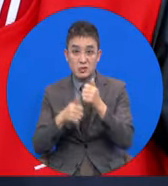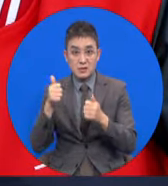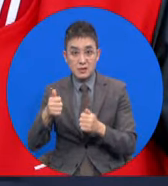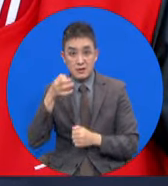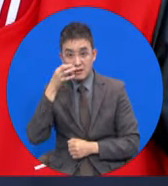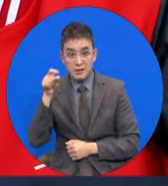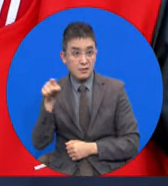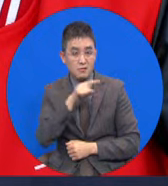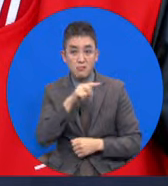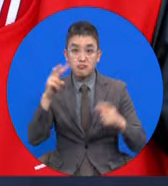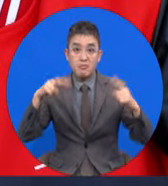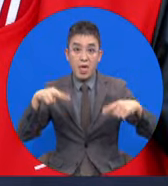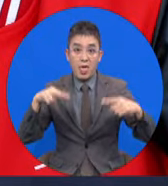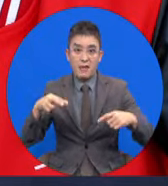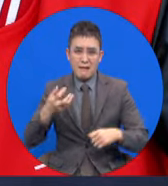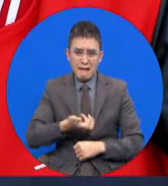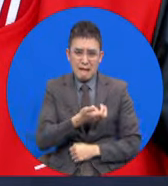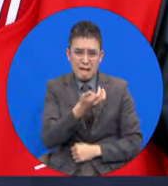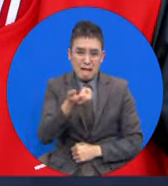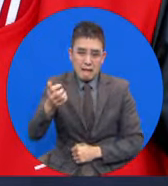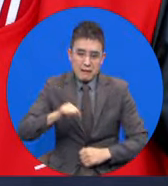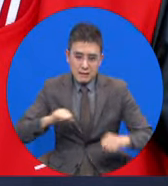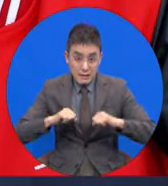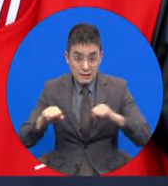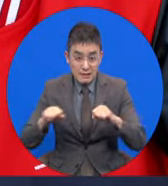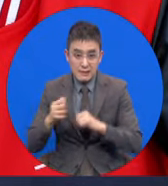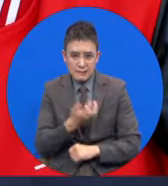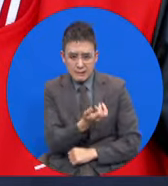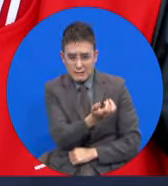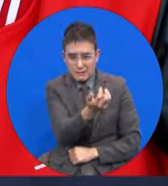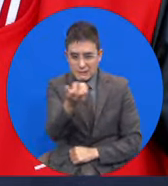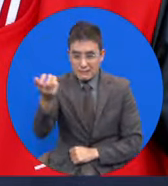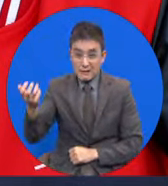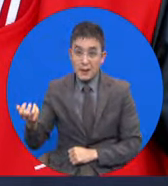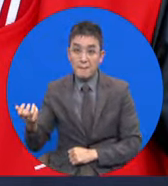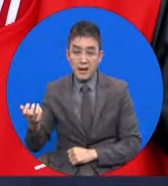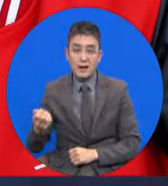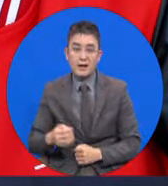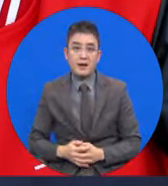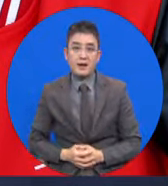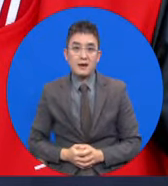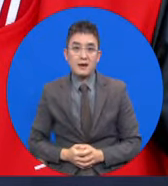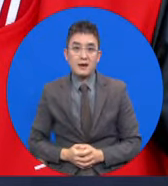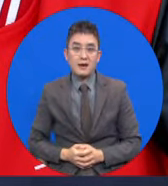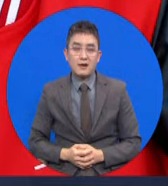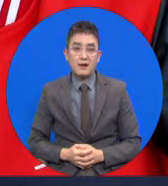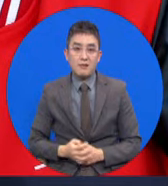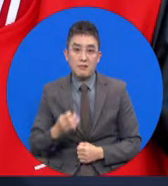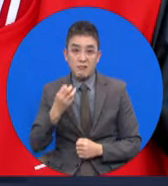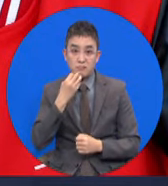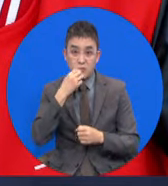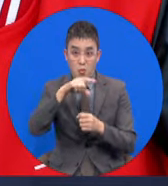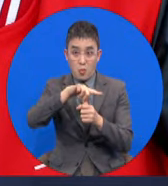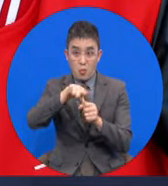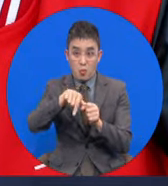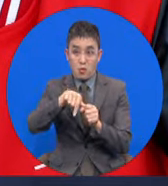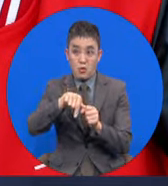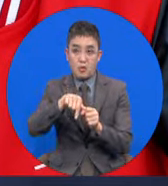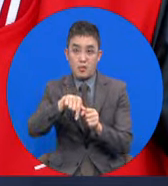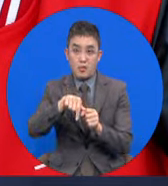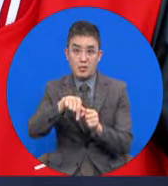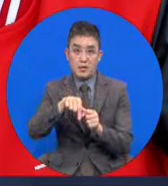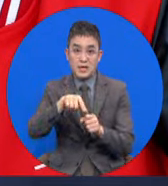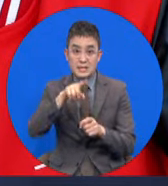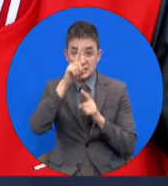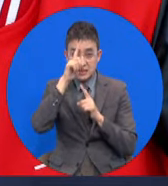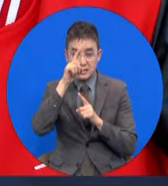변호사님. 네네. 이재명 대표보다 2배 이상 선거 지원 유세를 더 갔고 수도권은 수도권 역시 이재명